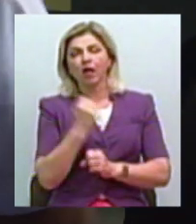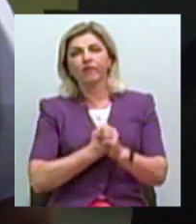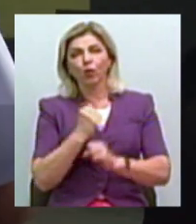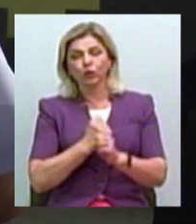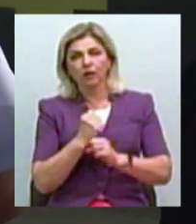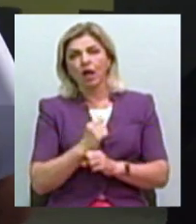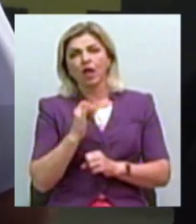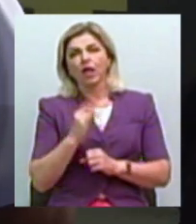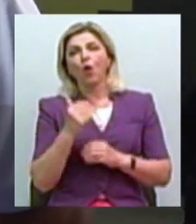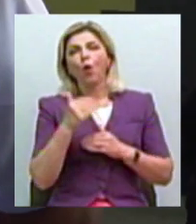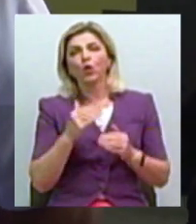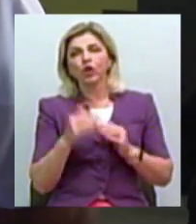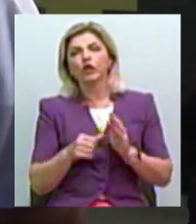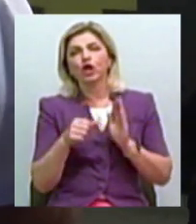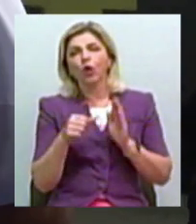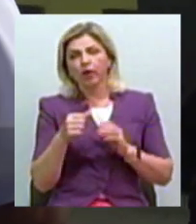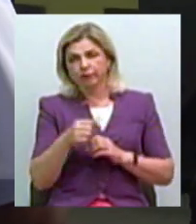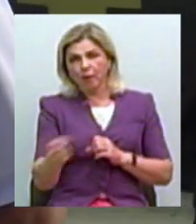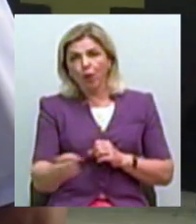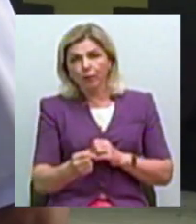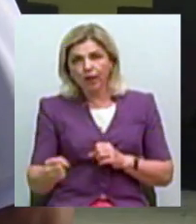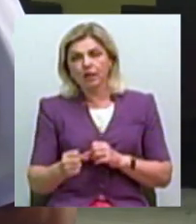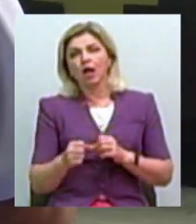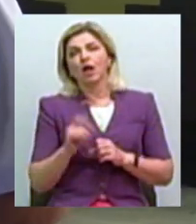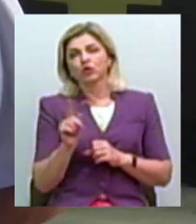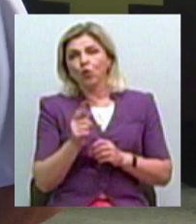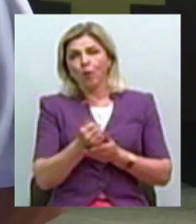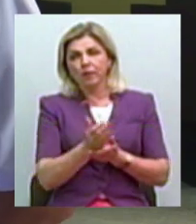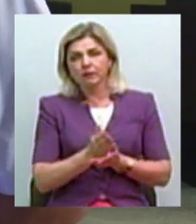коробка шестиступенчаста, коробка передач, яка забезпечує